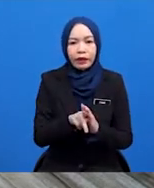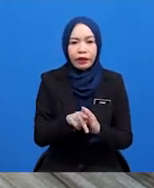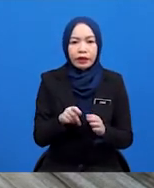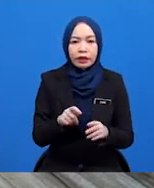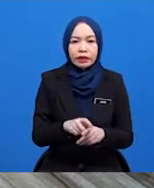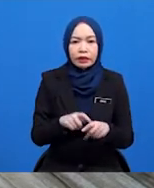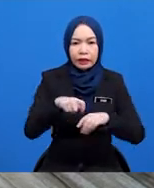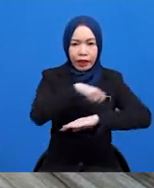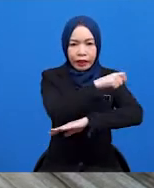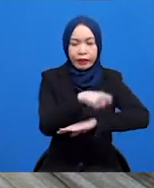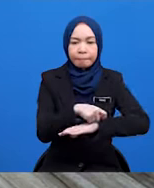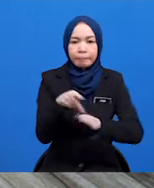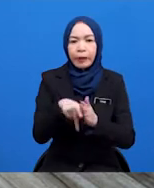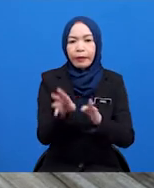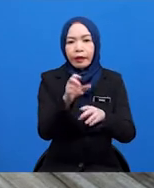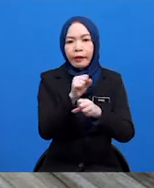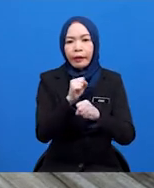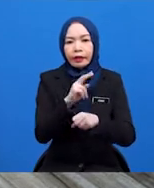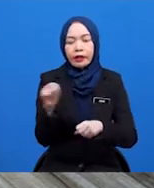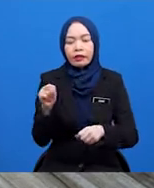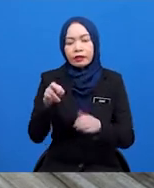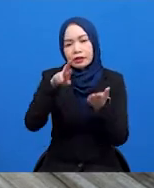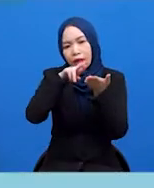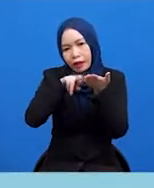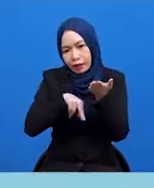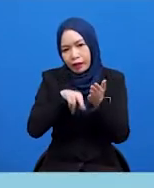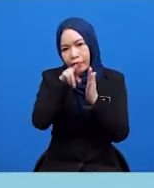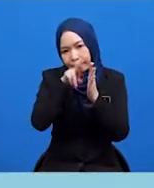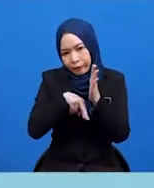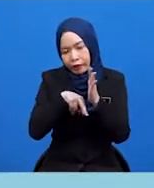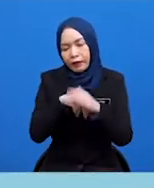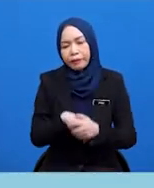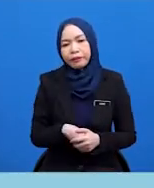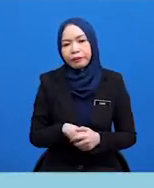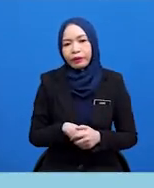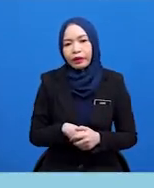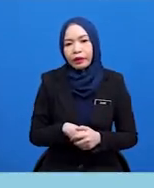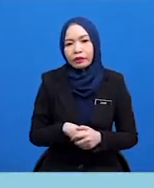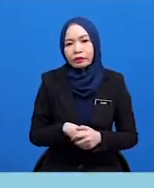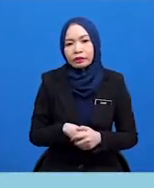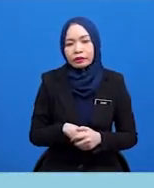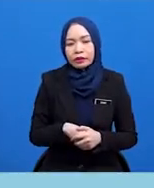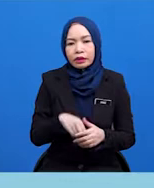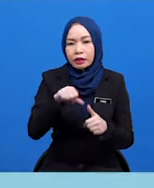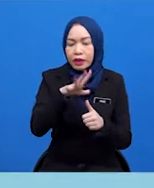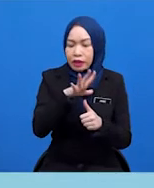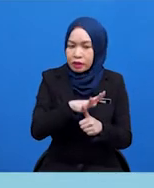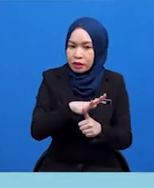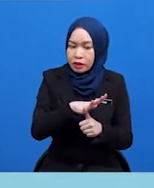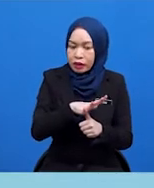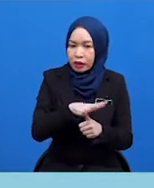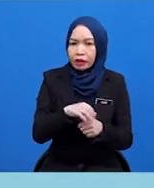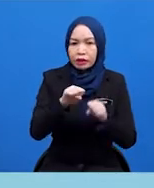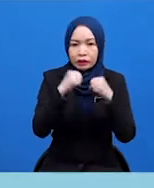yang rendah. Seterusnya saya akan menjelaskan tentang impak sektor pertanian terhadap